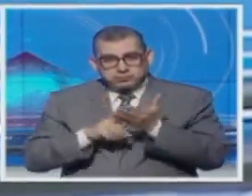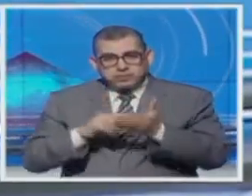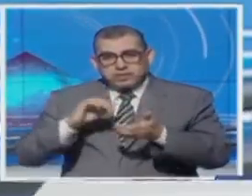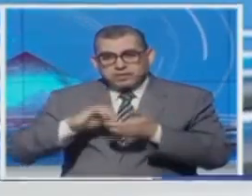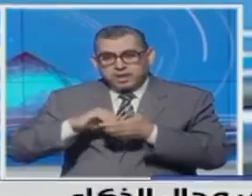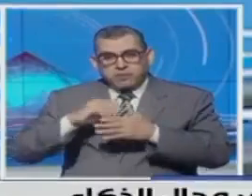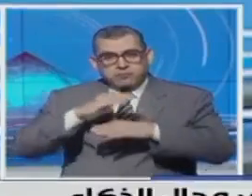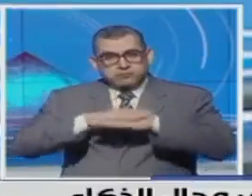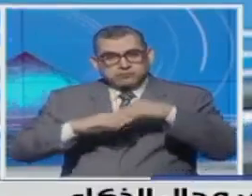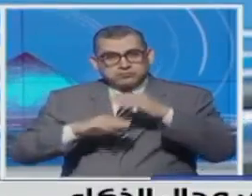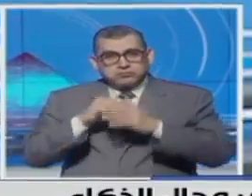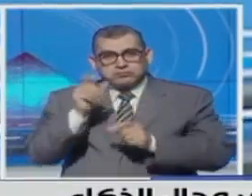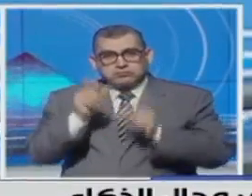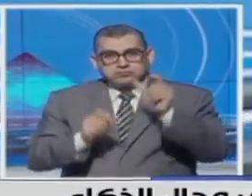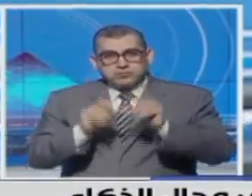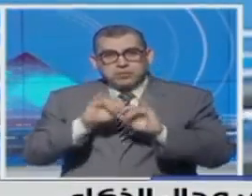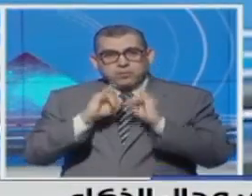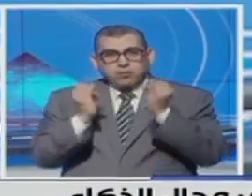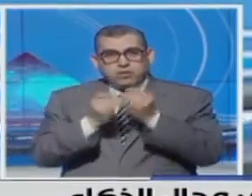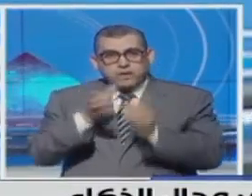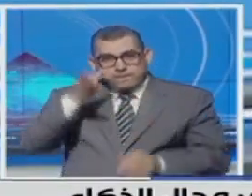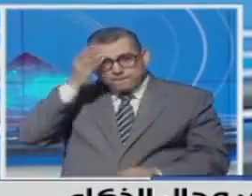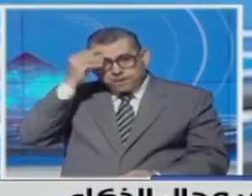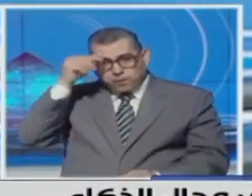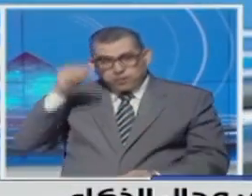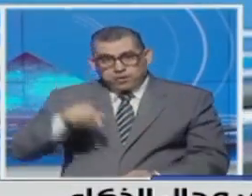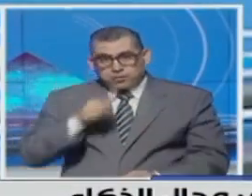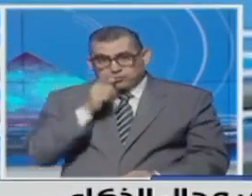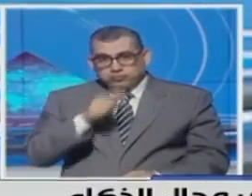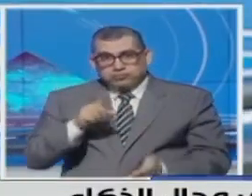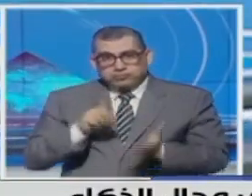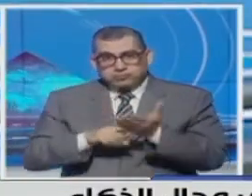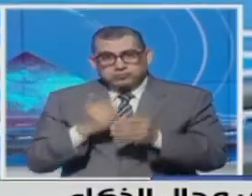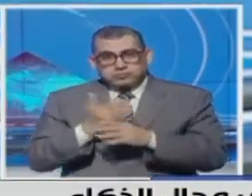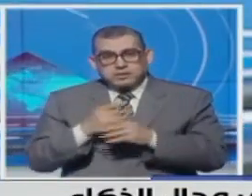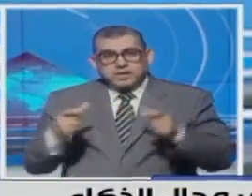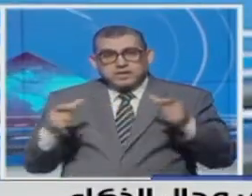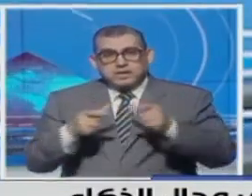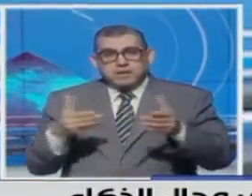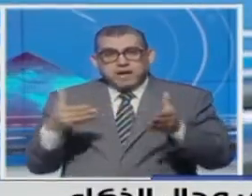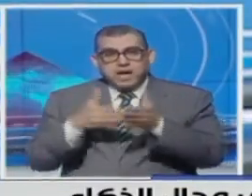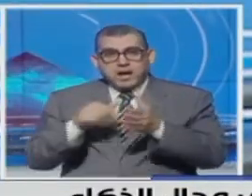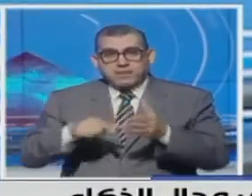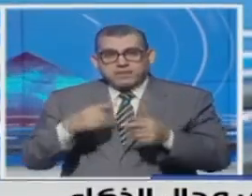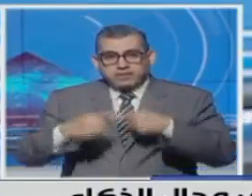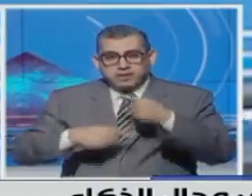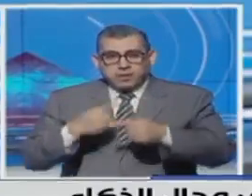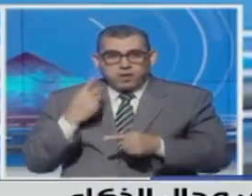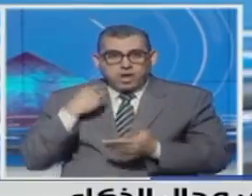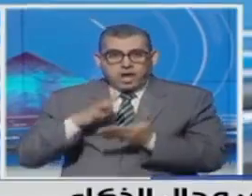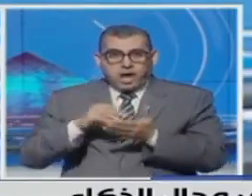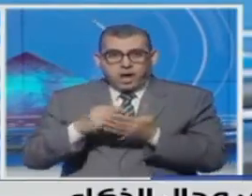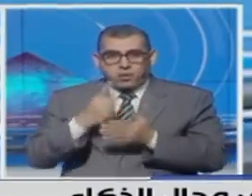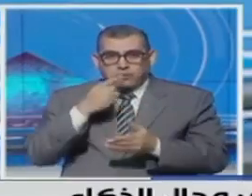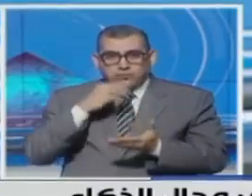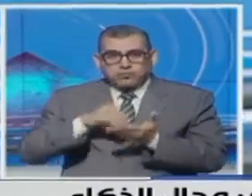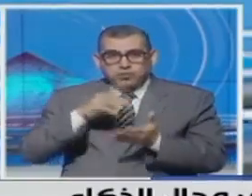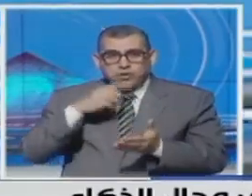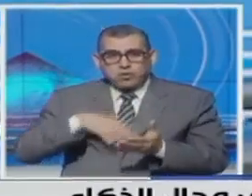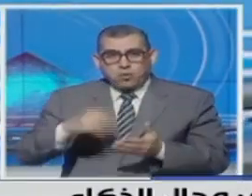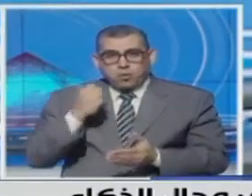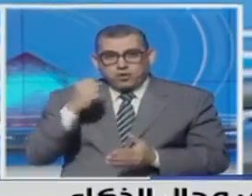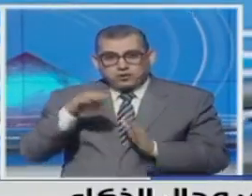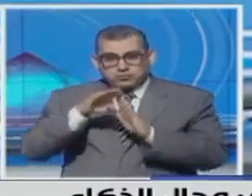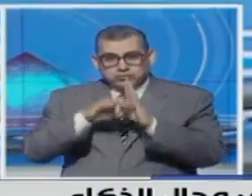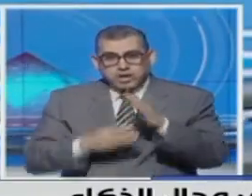التعاون البناء بين عناصر المجتمع المعلوماتي. جاء ذلك خلال ختام فعالية الدورة الأولى من مبادرة بناء